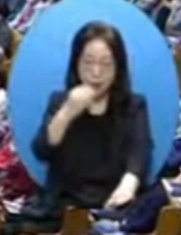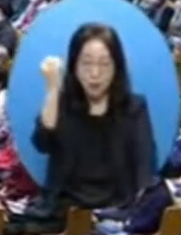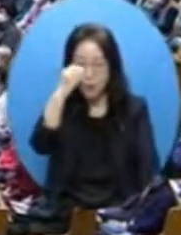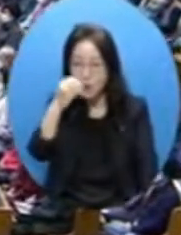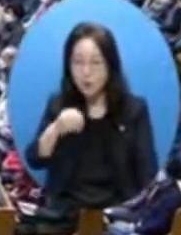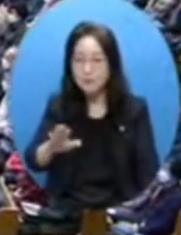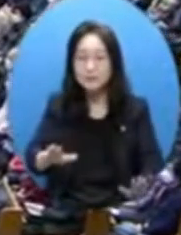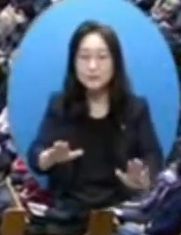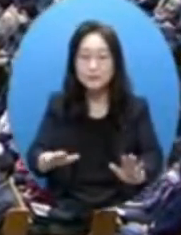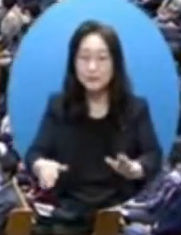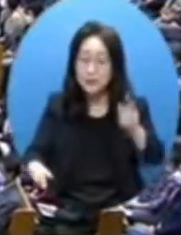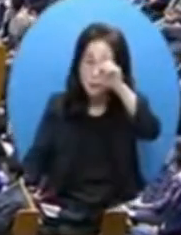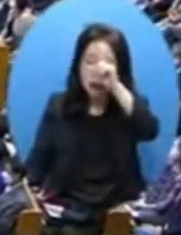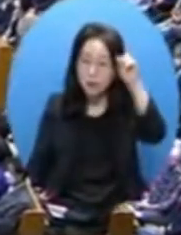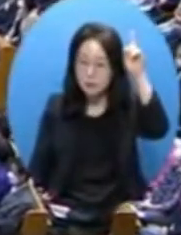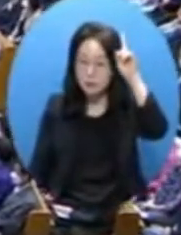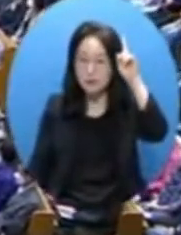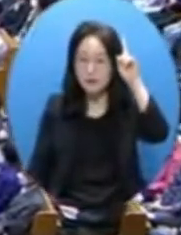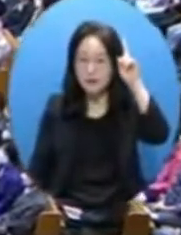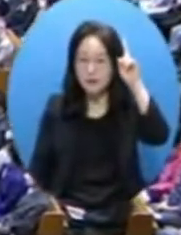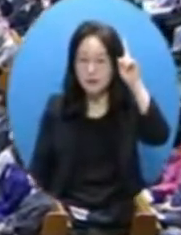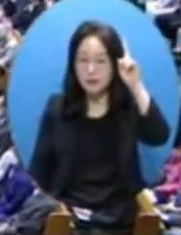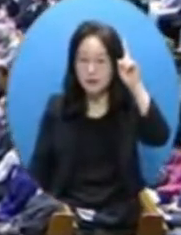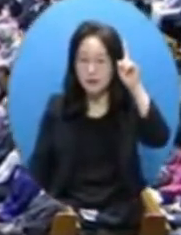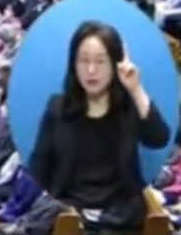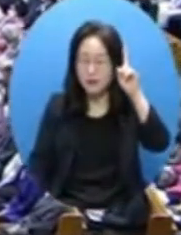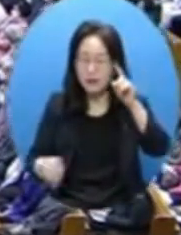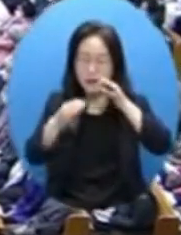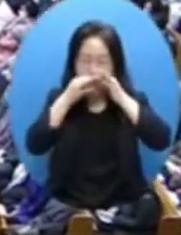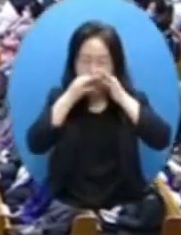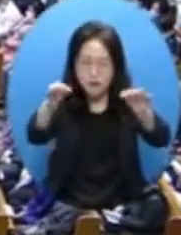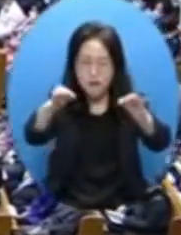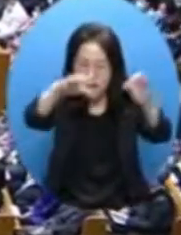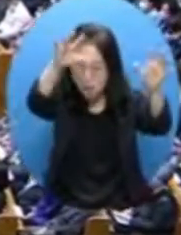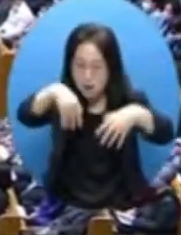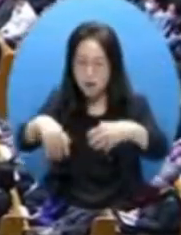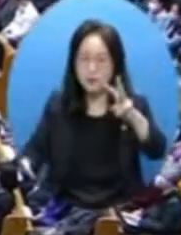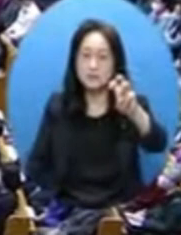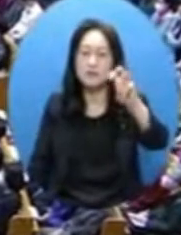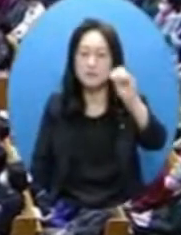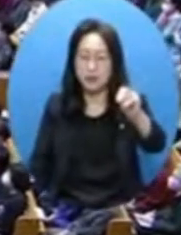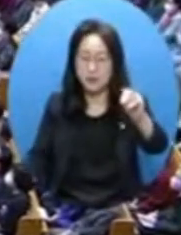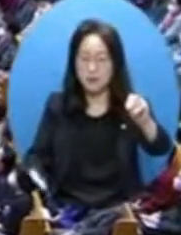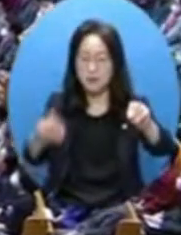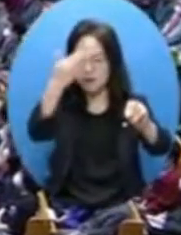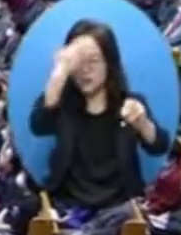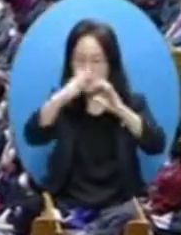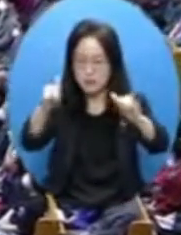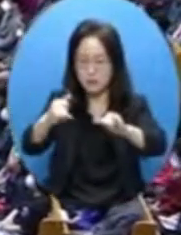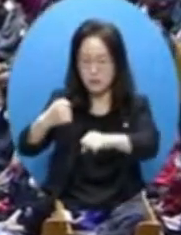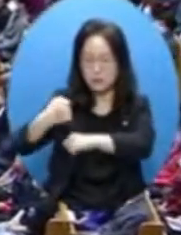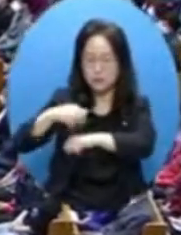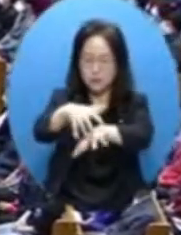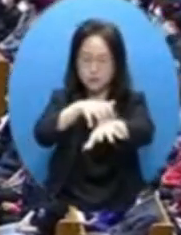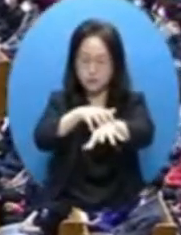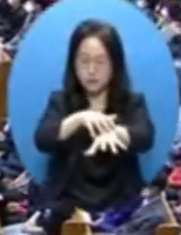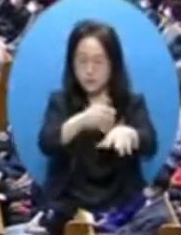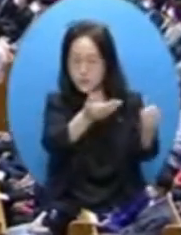러시아가 총 동원령을 해서 30만 젊은이들 군대를 끌고 가서 지금 난리가